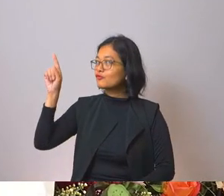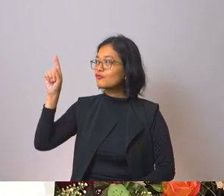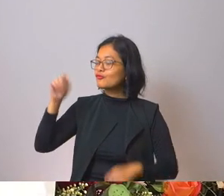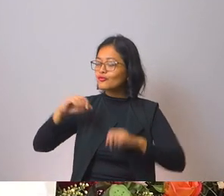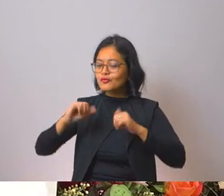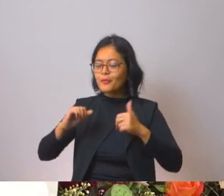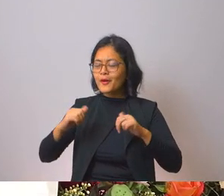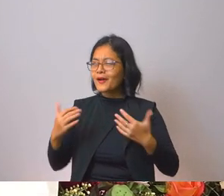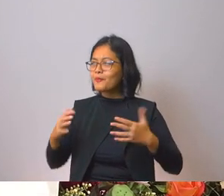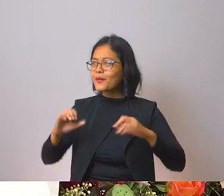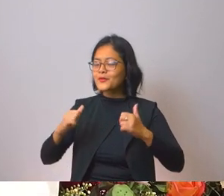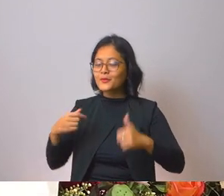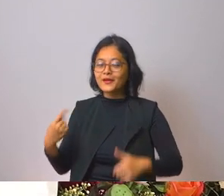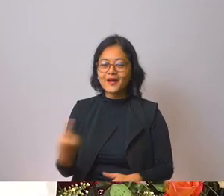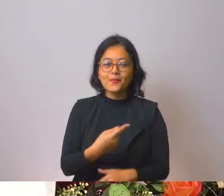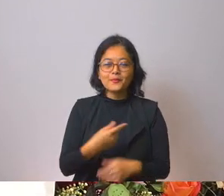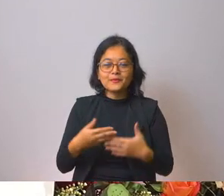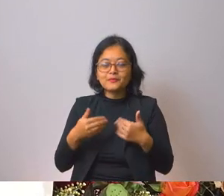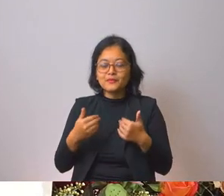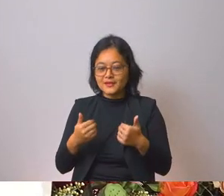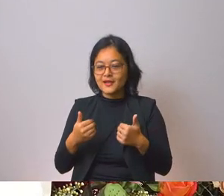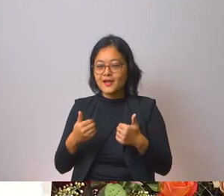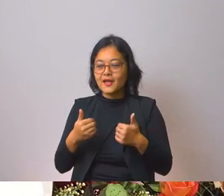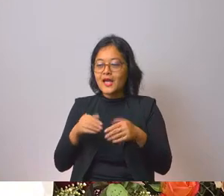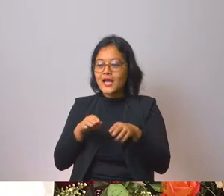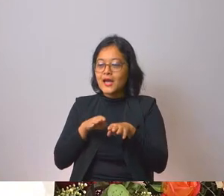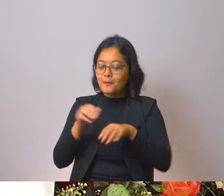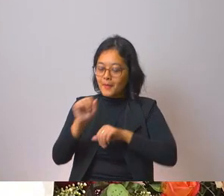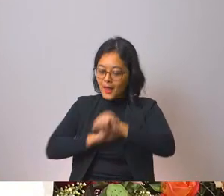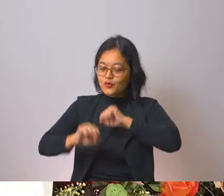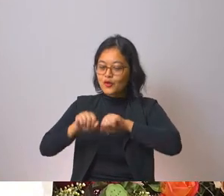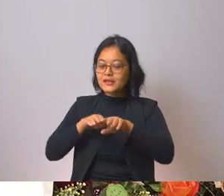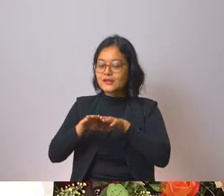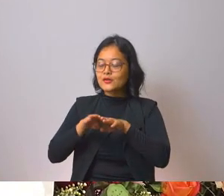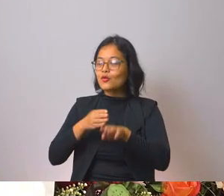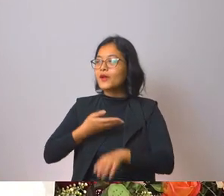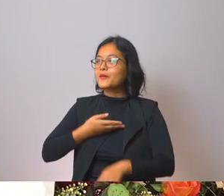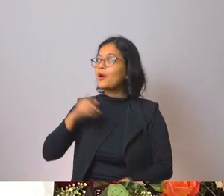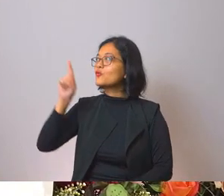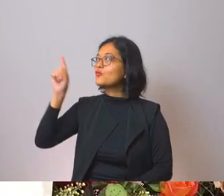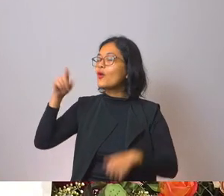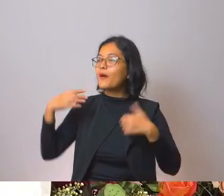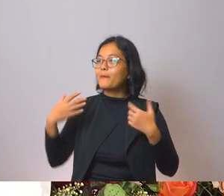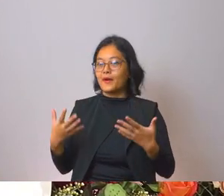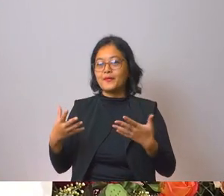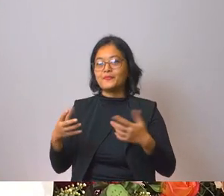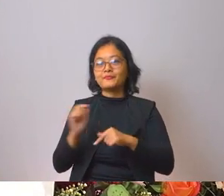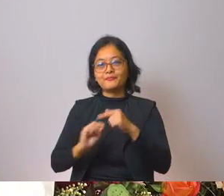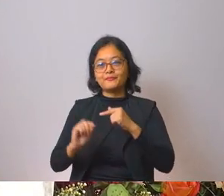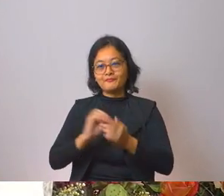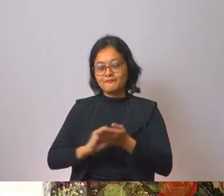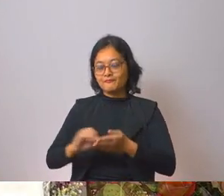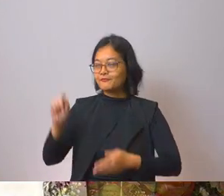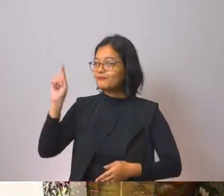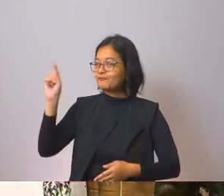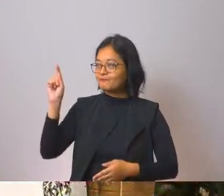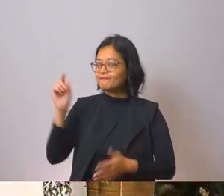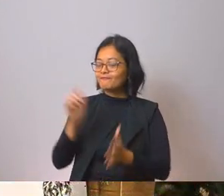semakin serupa dengan Engkau. Di dalam nama-Mu, ya Yesus, kami berdoa.